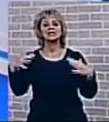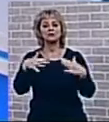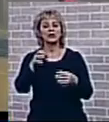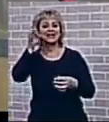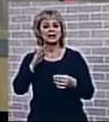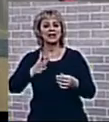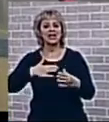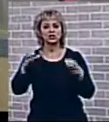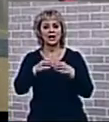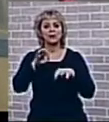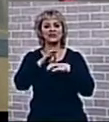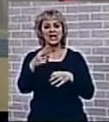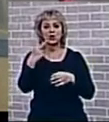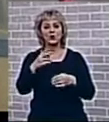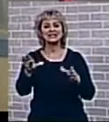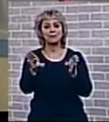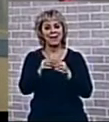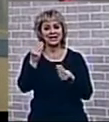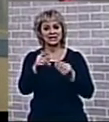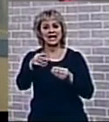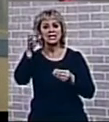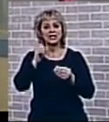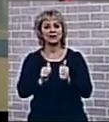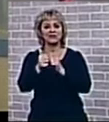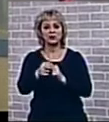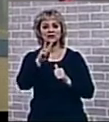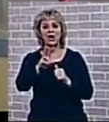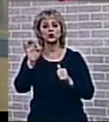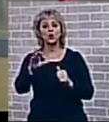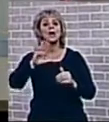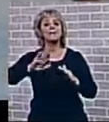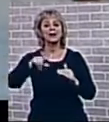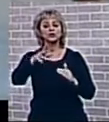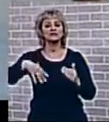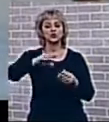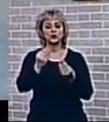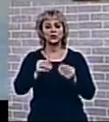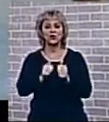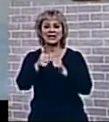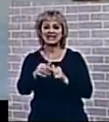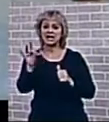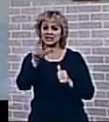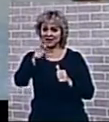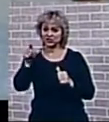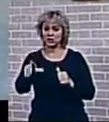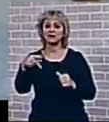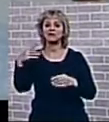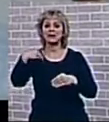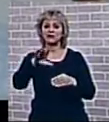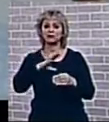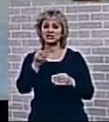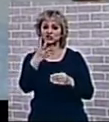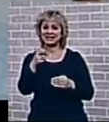в Германии наша команда провела второй спарринг. Немки вышли вперед 2-0, но потом всю игру лидировали ростовчанки. К перерыву счет